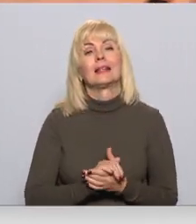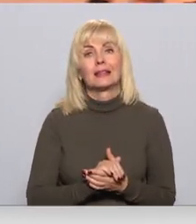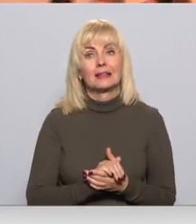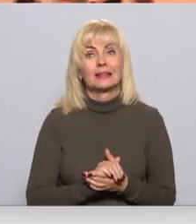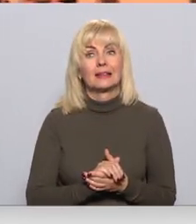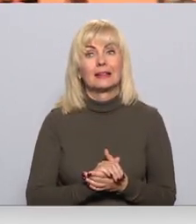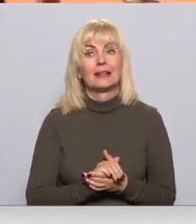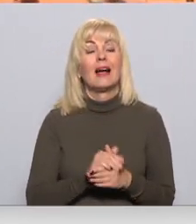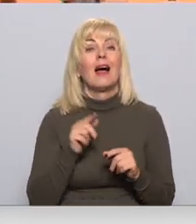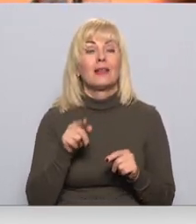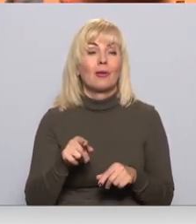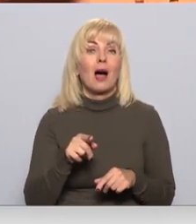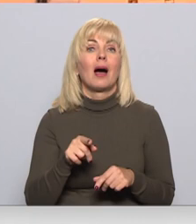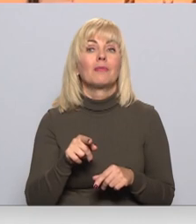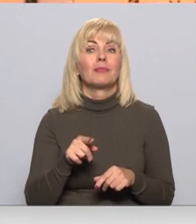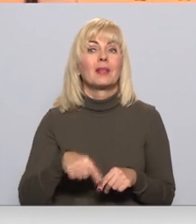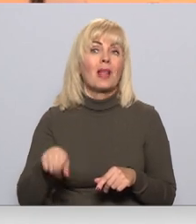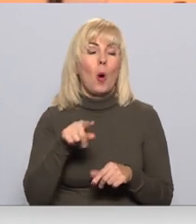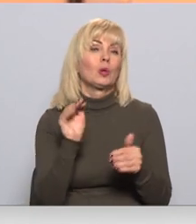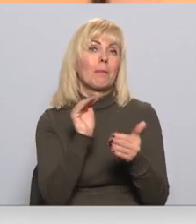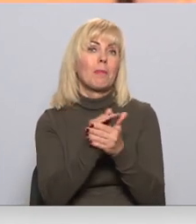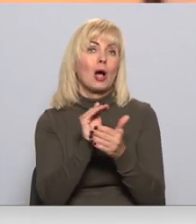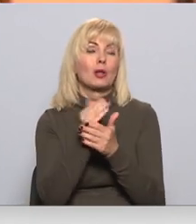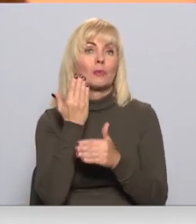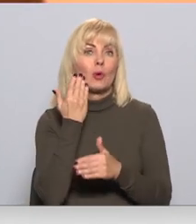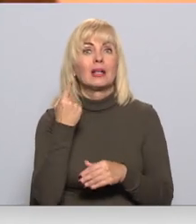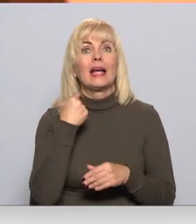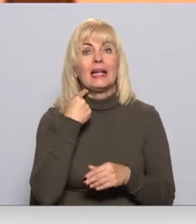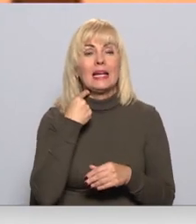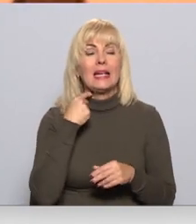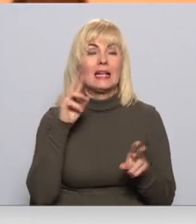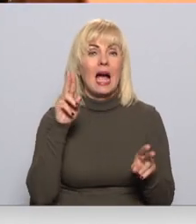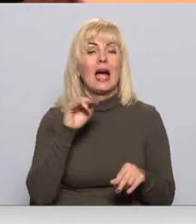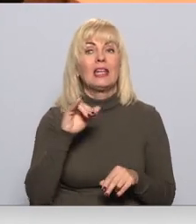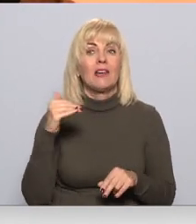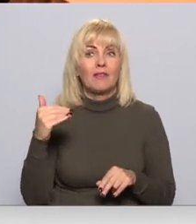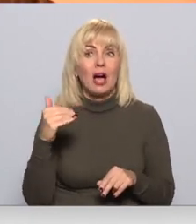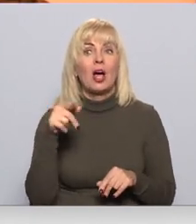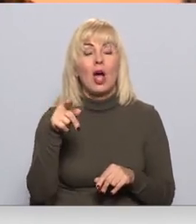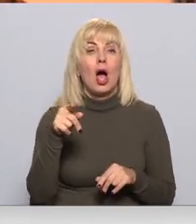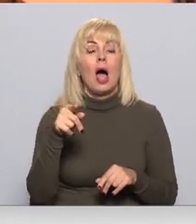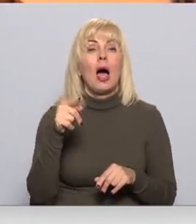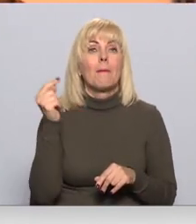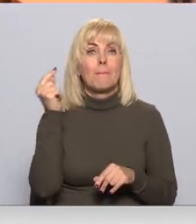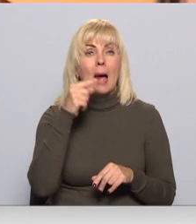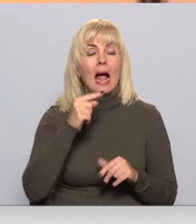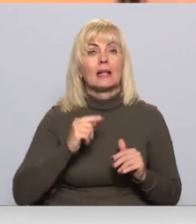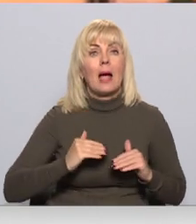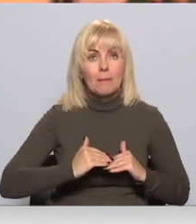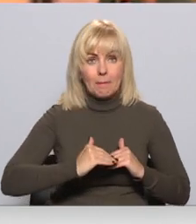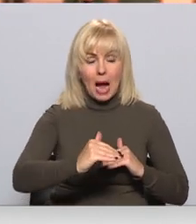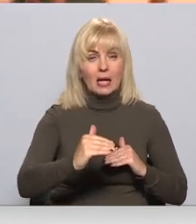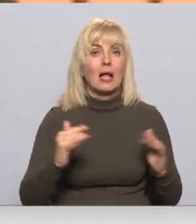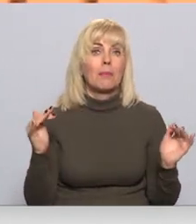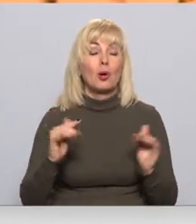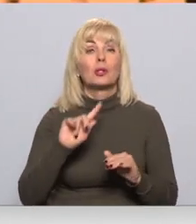Un tautā mēs to pazīstam arī ar nosaukumu Rīga IF, un kā jūs redzat, uz melnā paklāja jau pulcējās